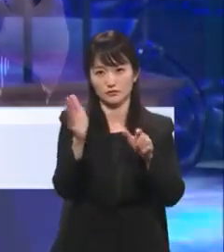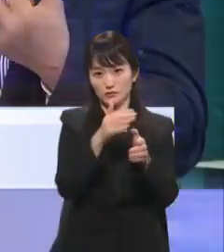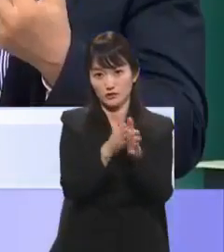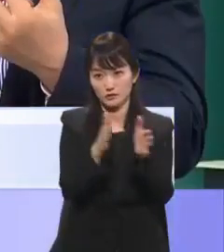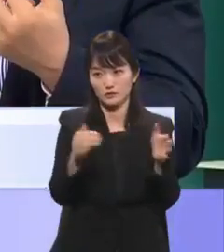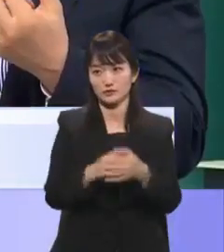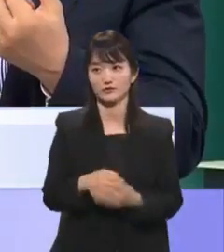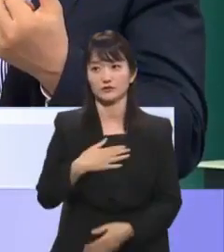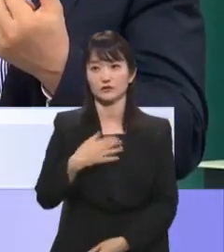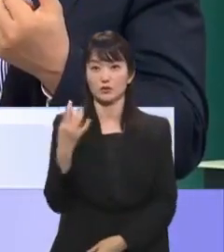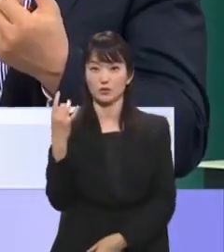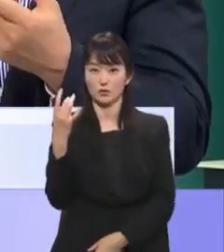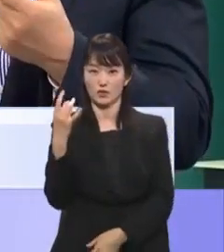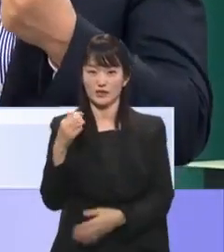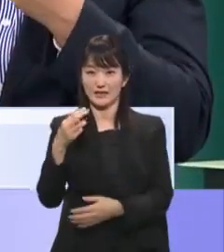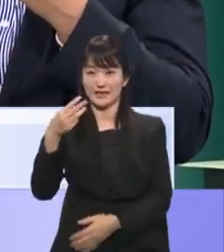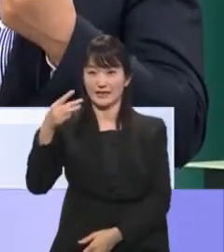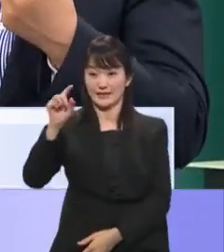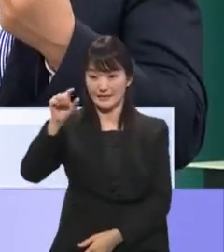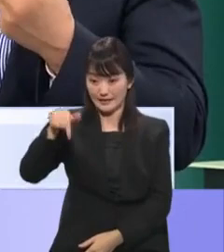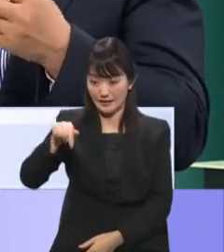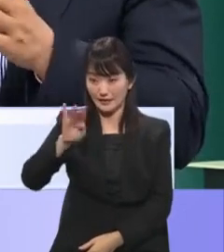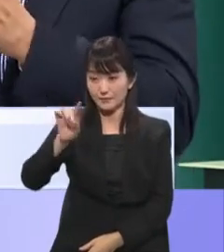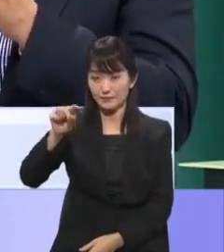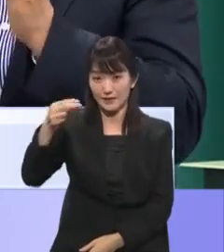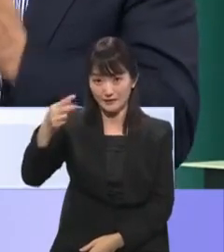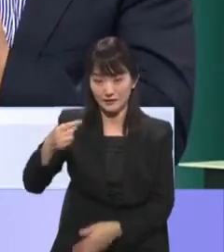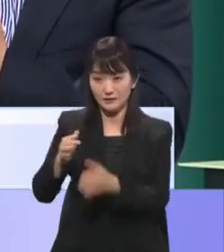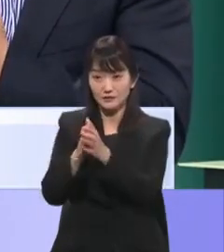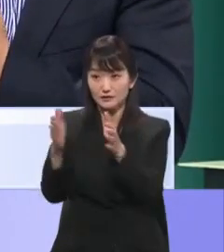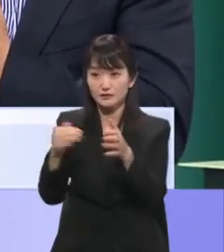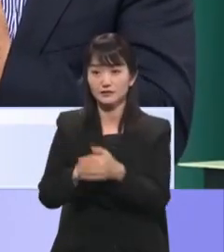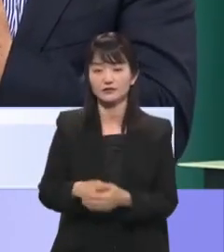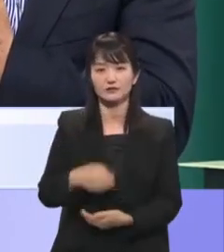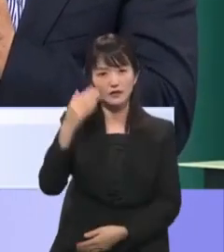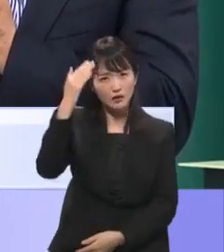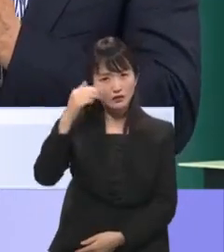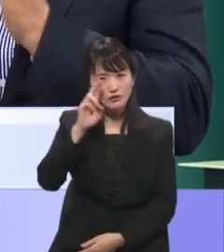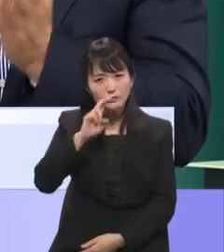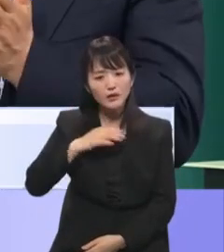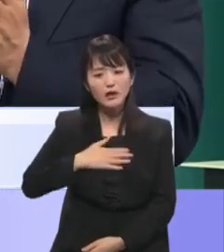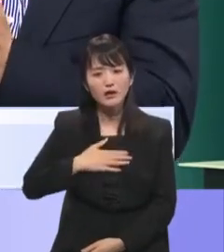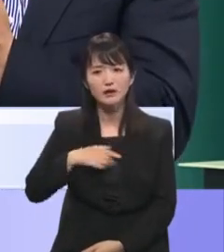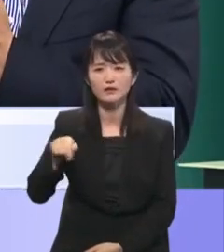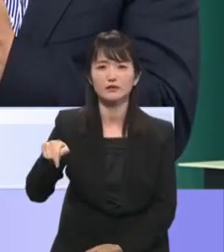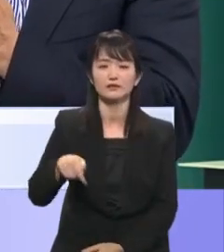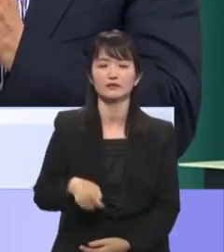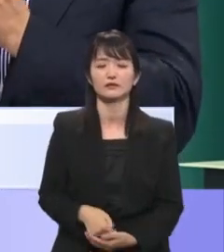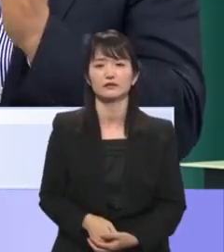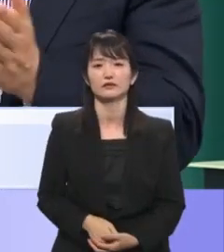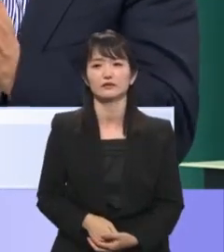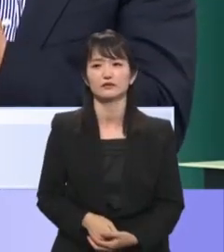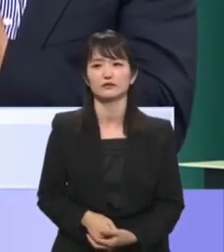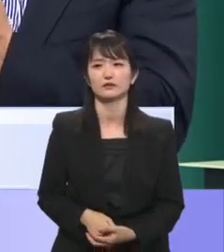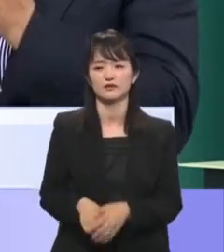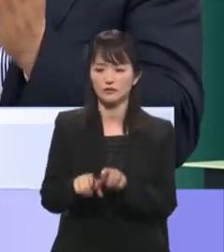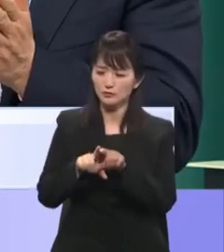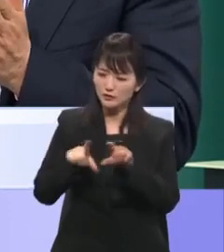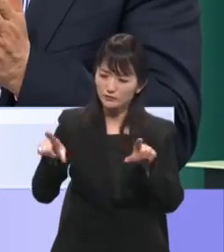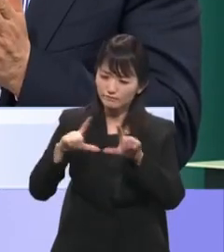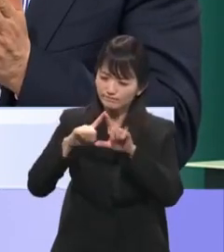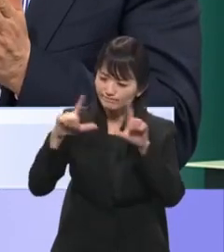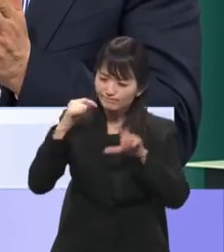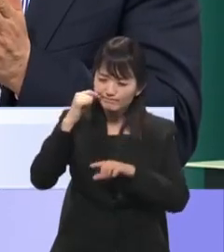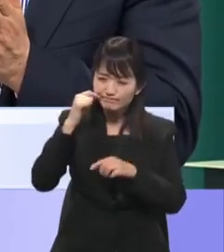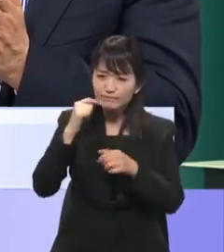락밴드를 했거든요, 작은, 그렇죠, 거인이라는. 예. 그때였는데 국악을 알게 되면서 왜 이게 우리가 대중화가 안 되고 세계화가